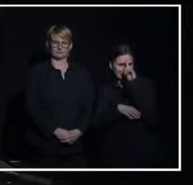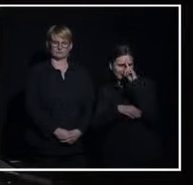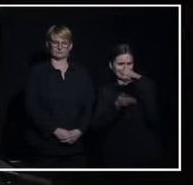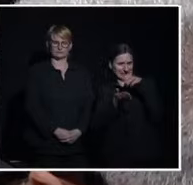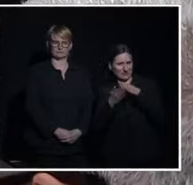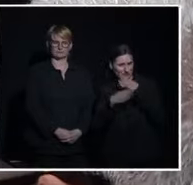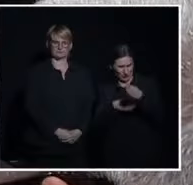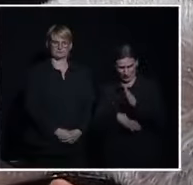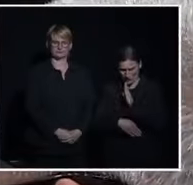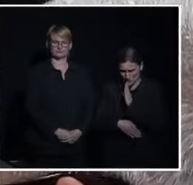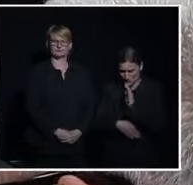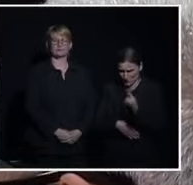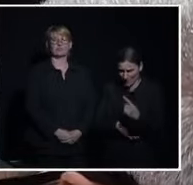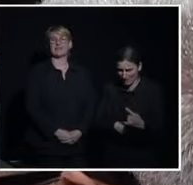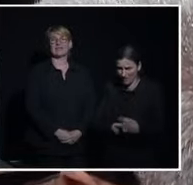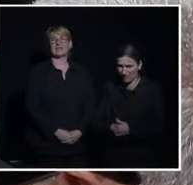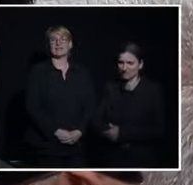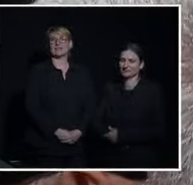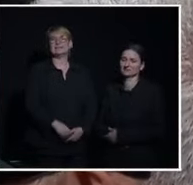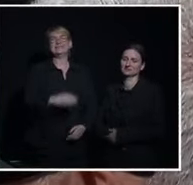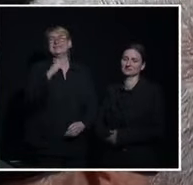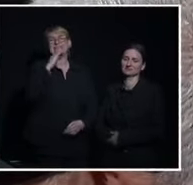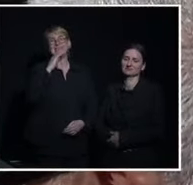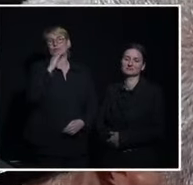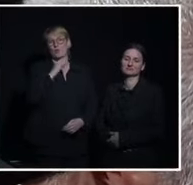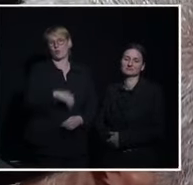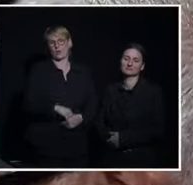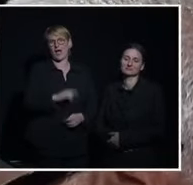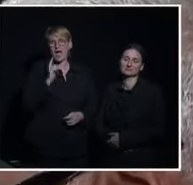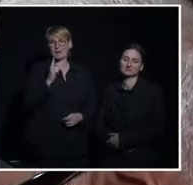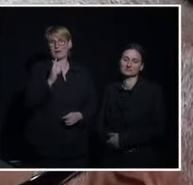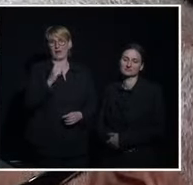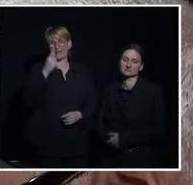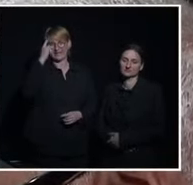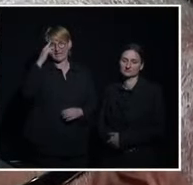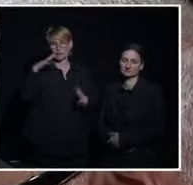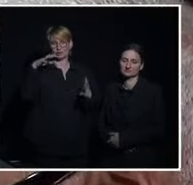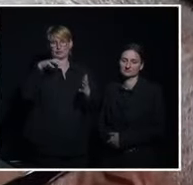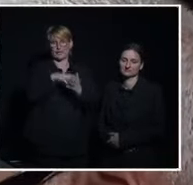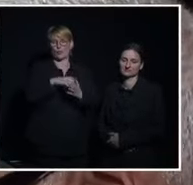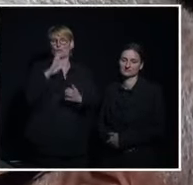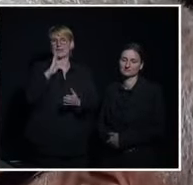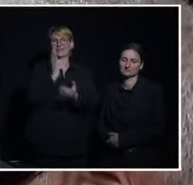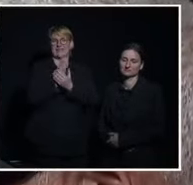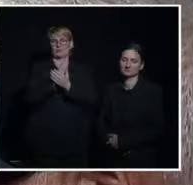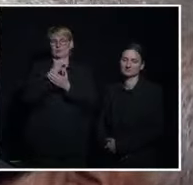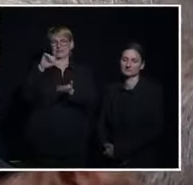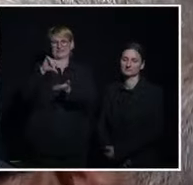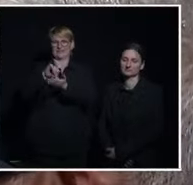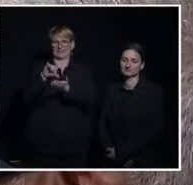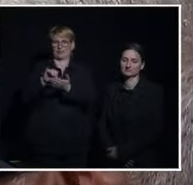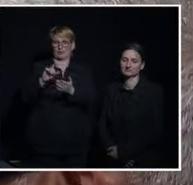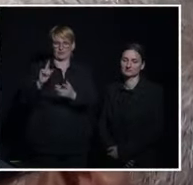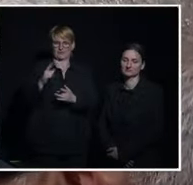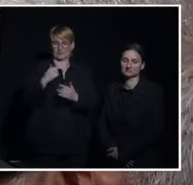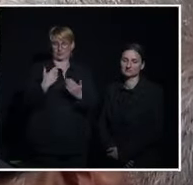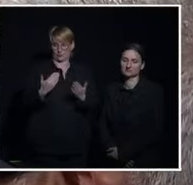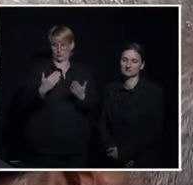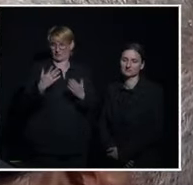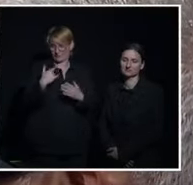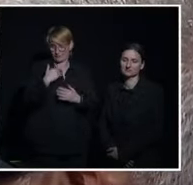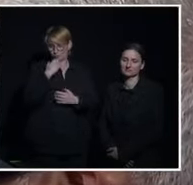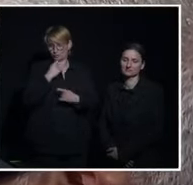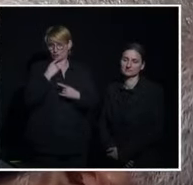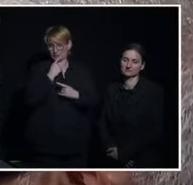sowas? Es reicht nie. Aber der Besuch einer Gedenkstätte oder eines Dokumentationszentrums, und